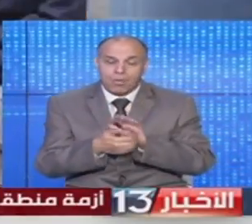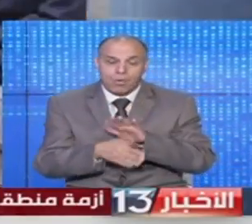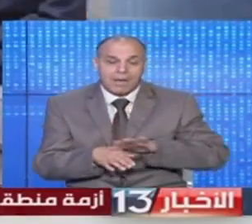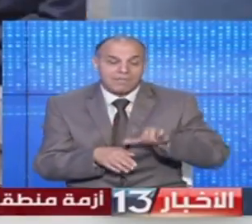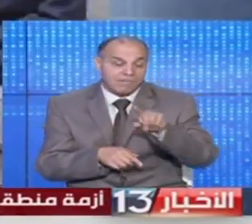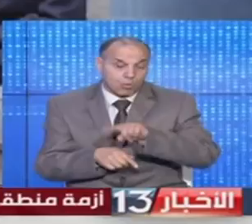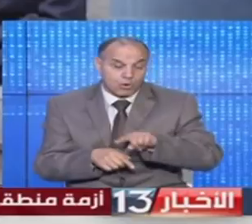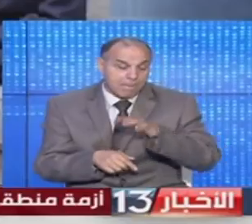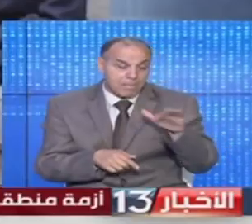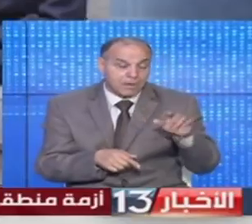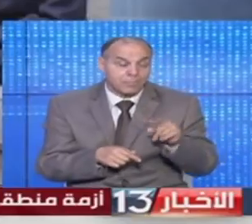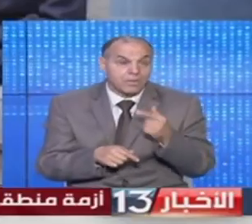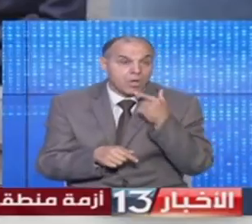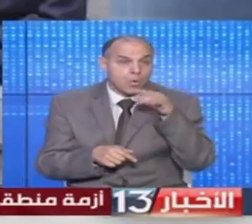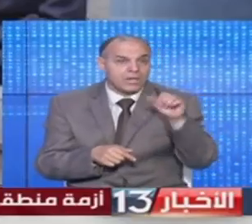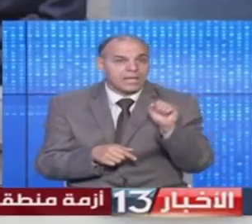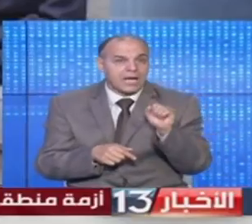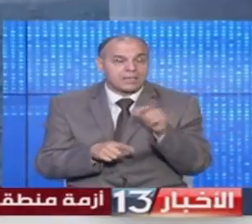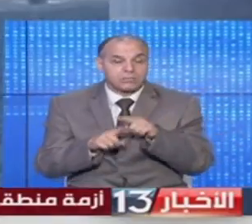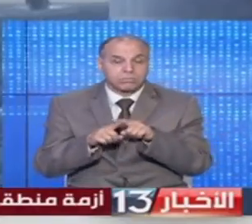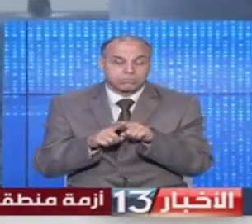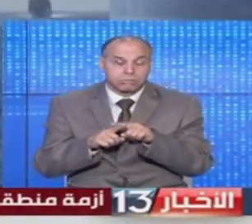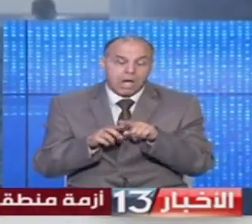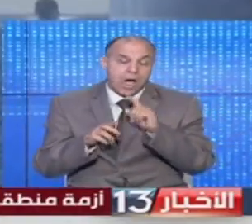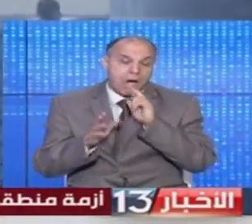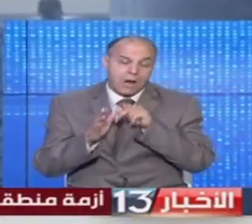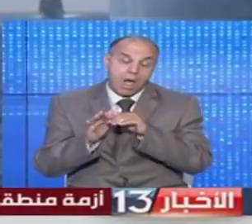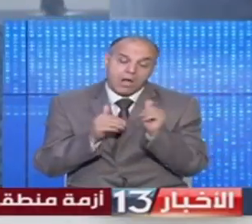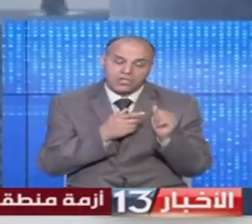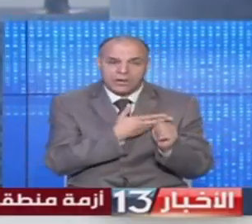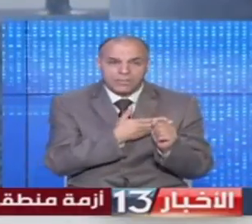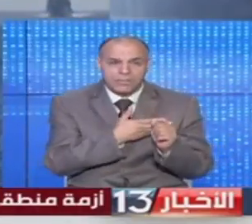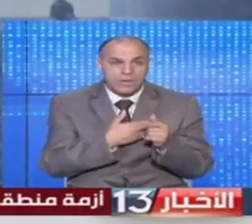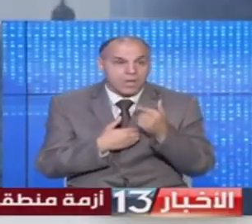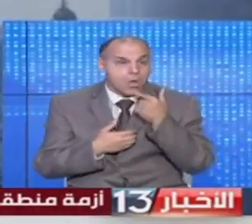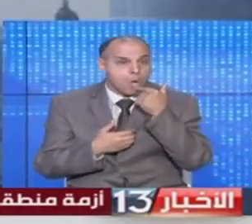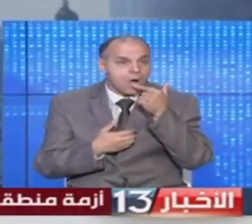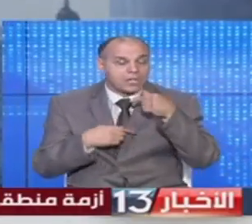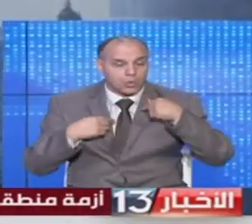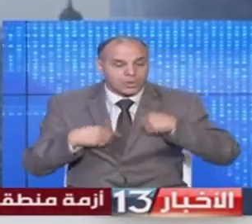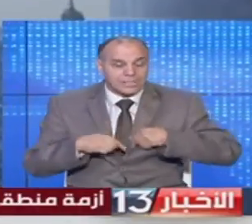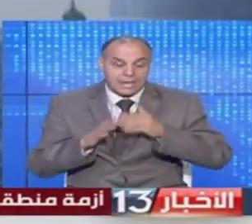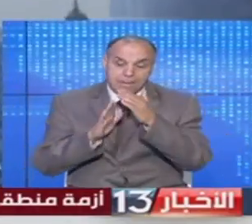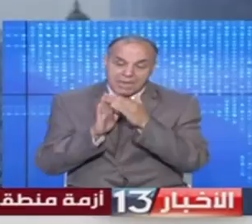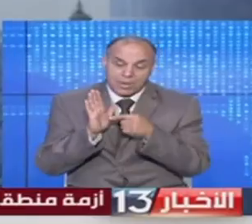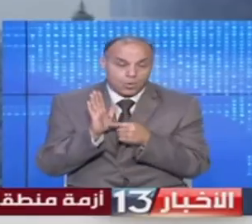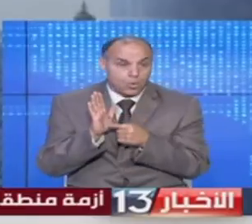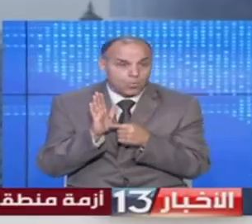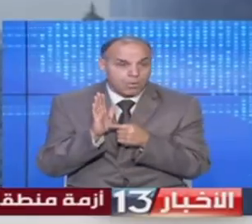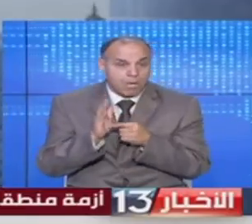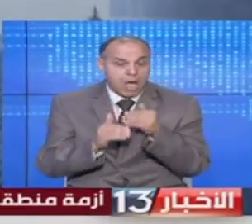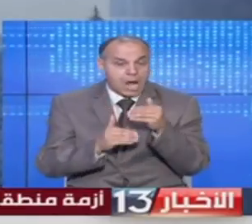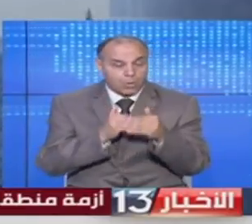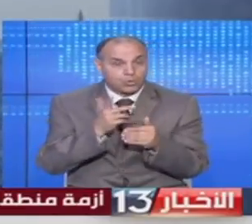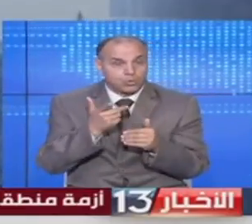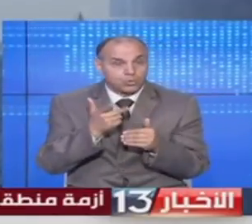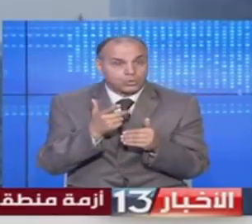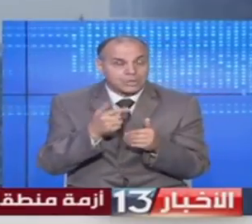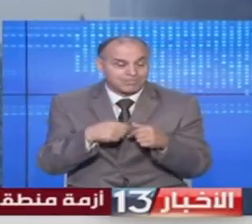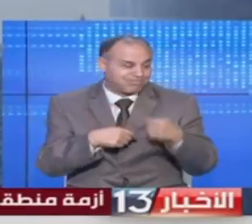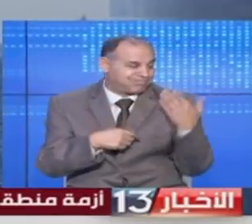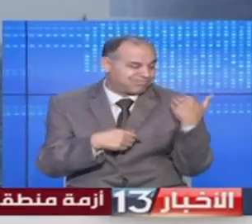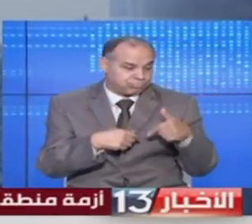في المنطقه ودعتها الى التراجع عن قرارها واضافت الوزاره في بيان لها ان الخطوه التي جاءت بعد ايام